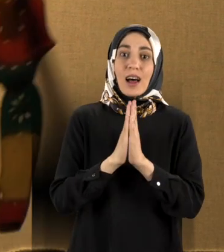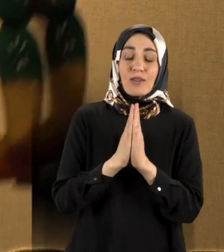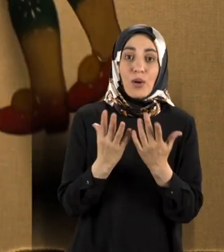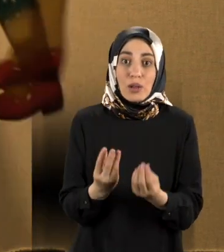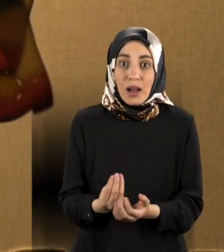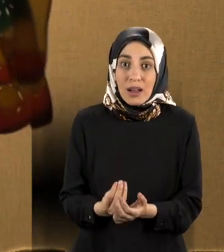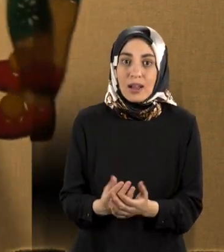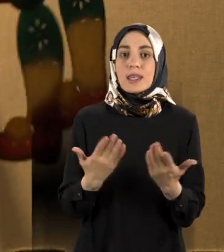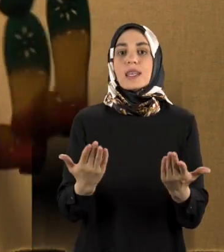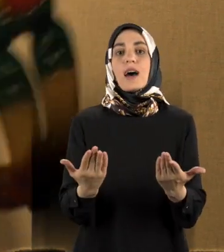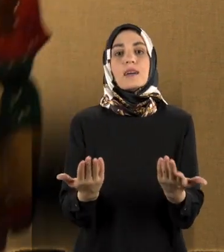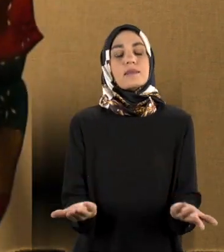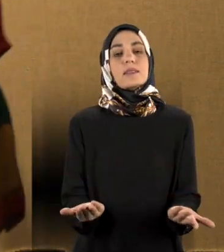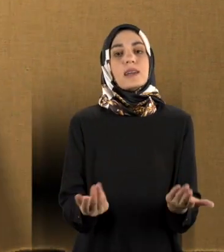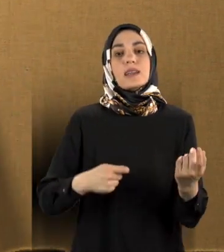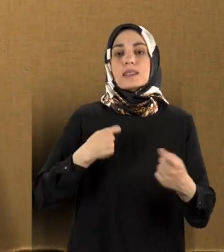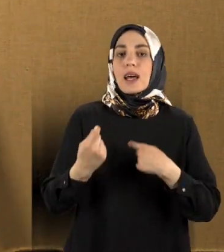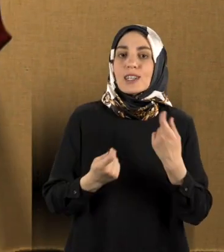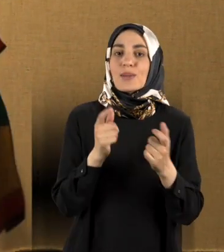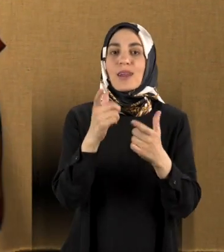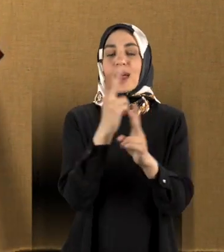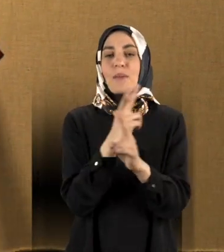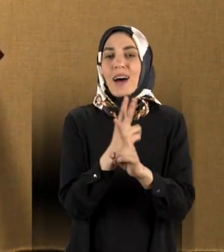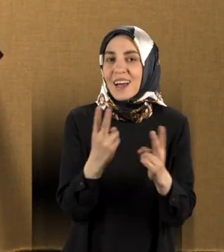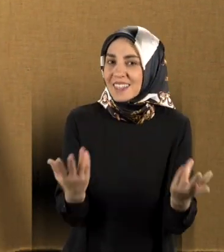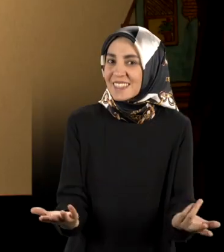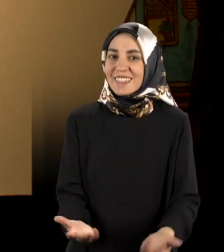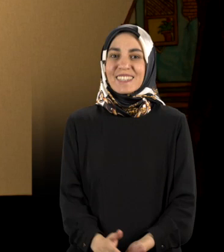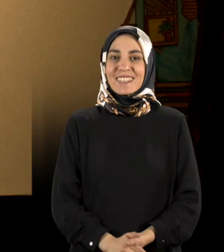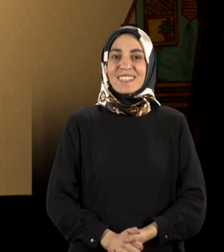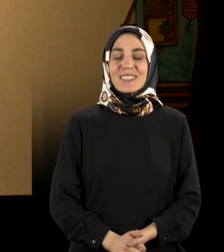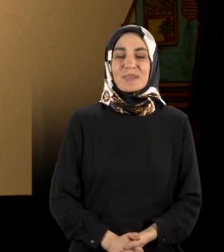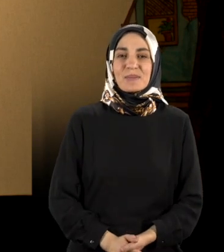affola Efendim Ne yaptın